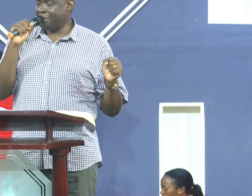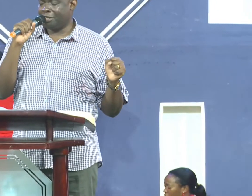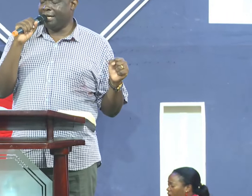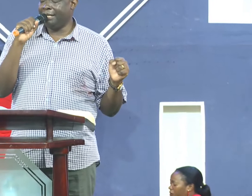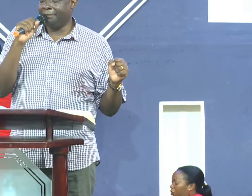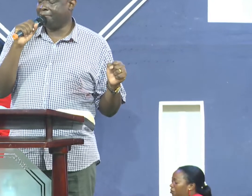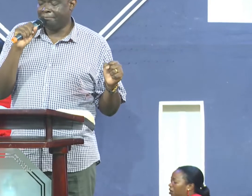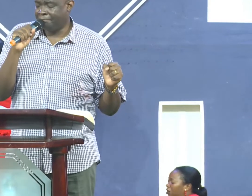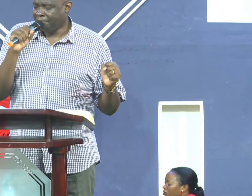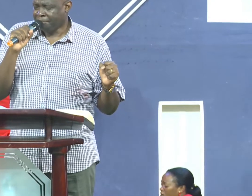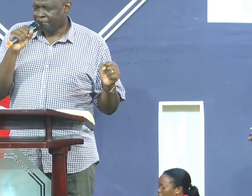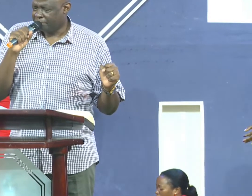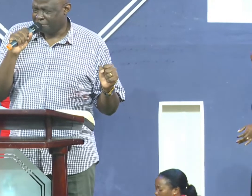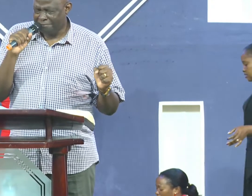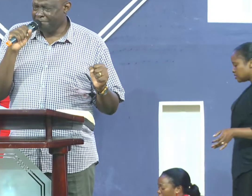otuyinzise